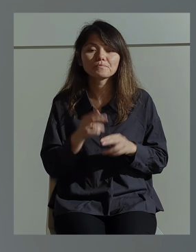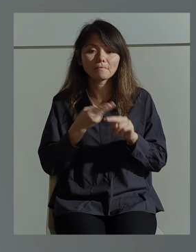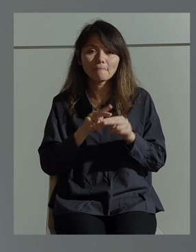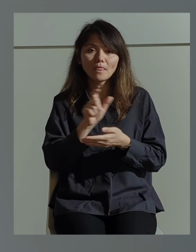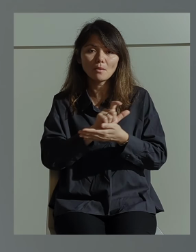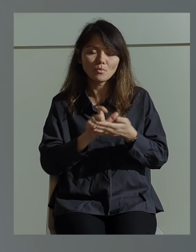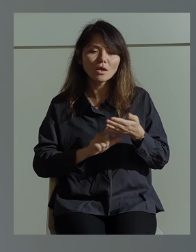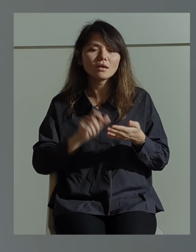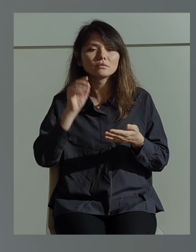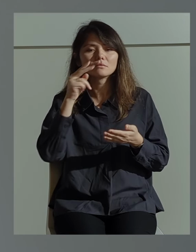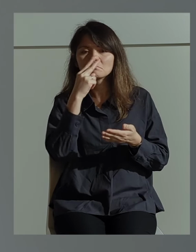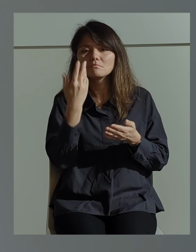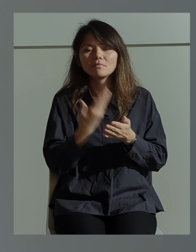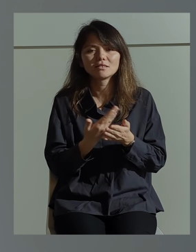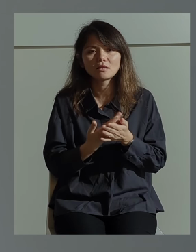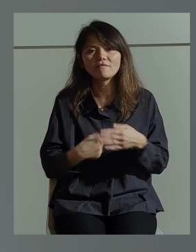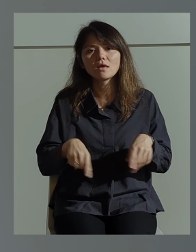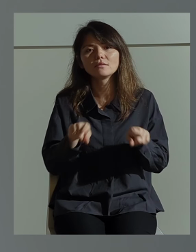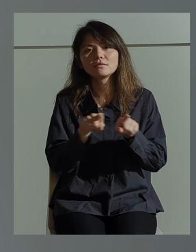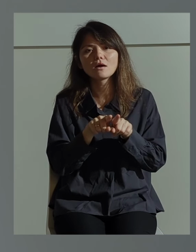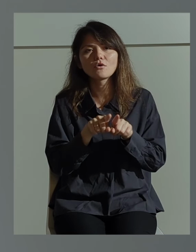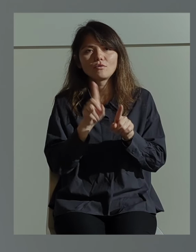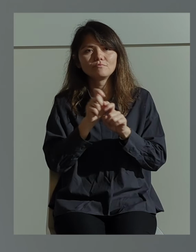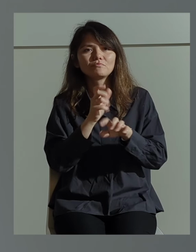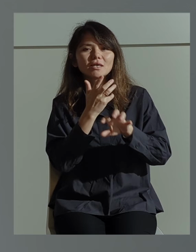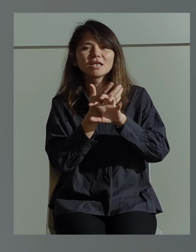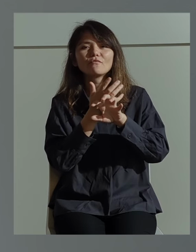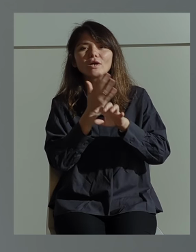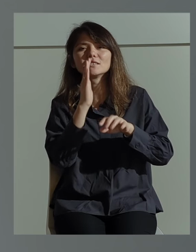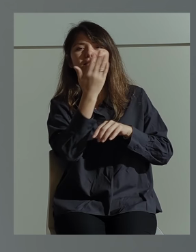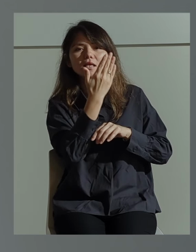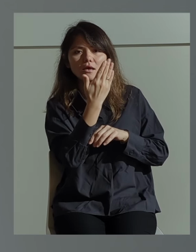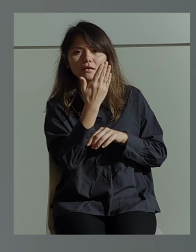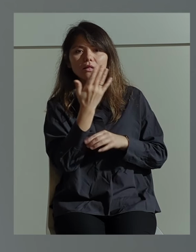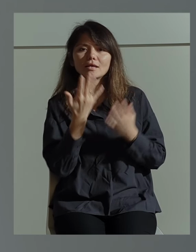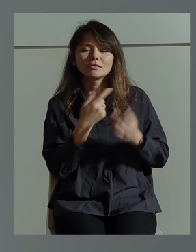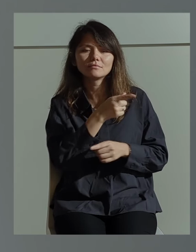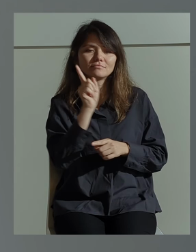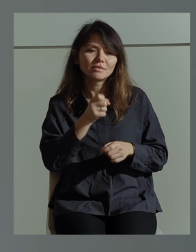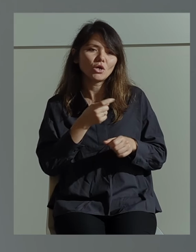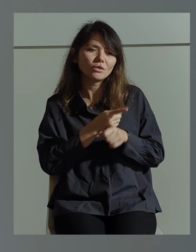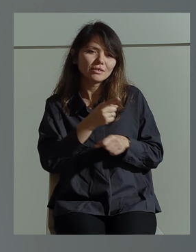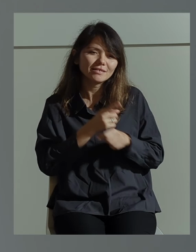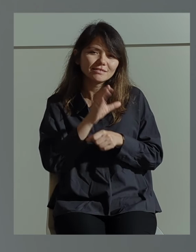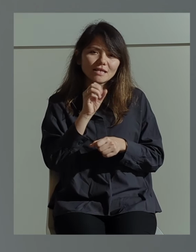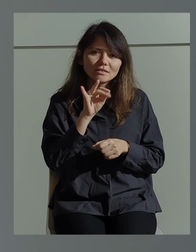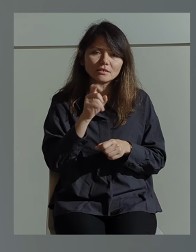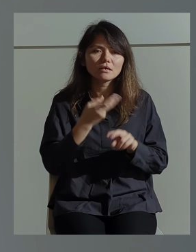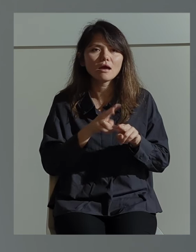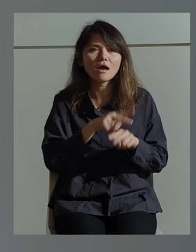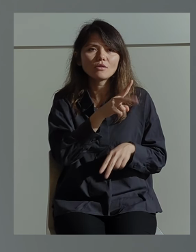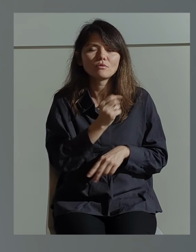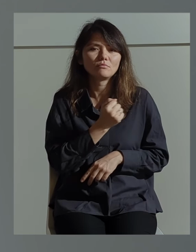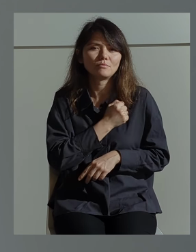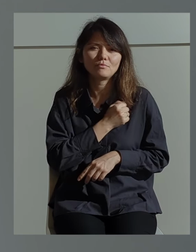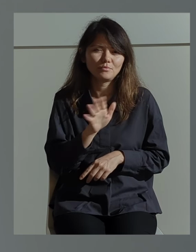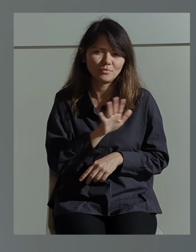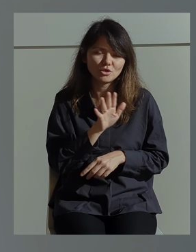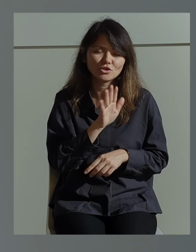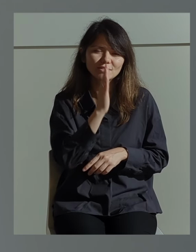представляет таким кривым зеркалом если мы говорим о сатире беспощадным зеркалом если мы говорим о